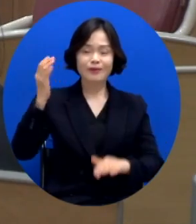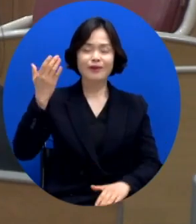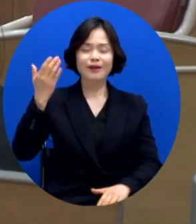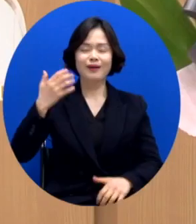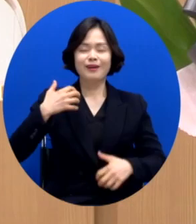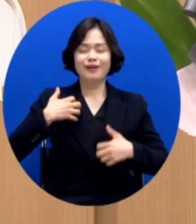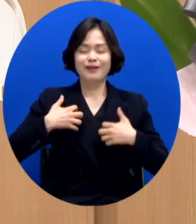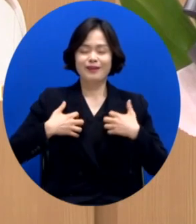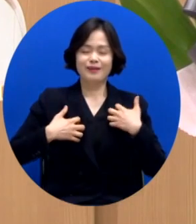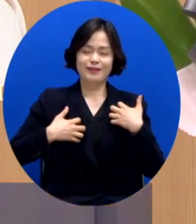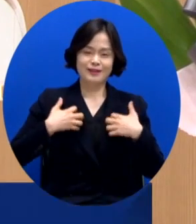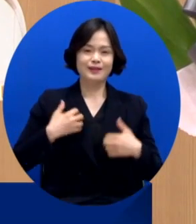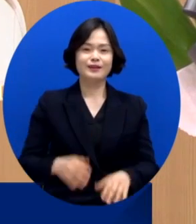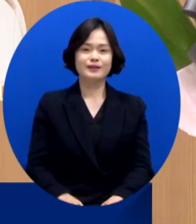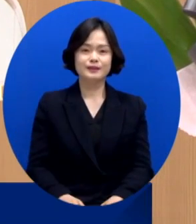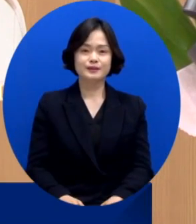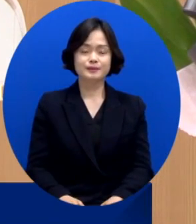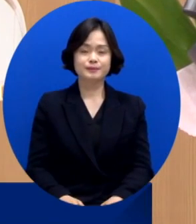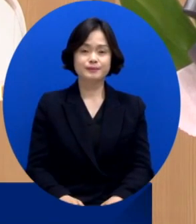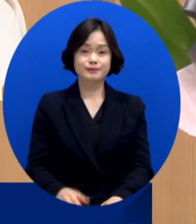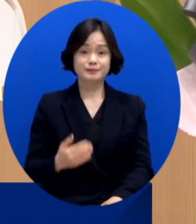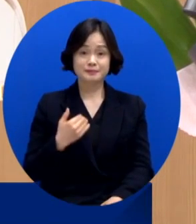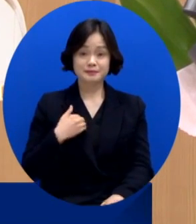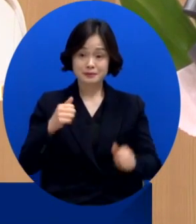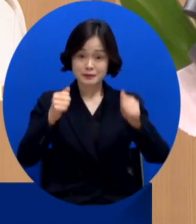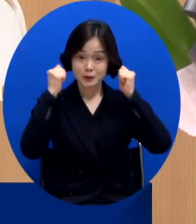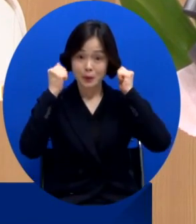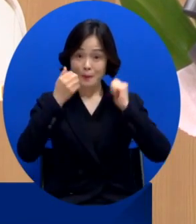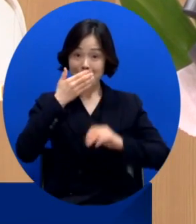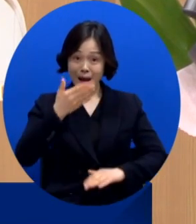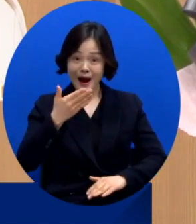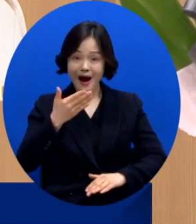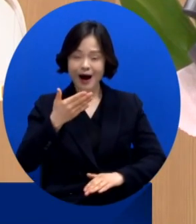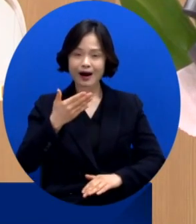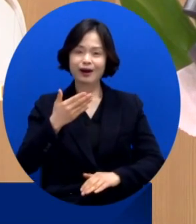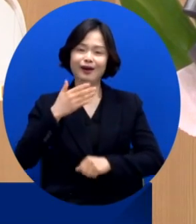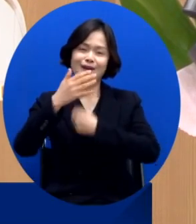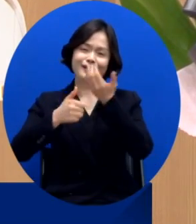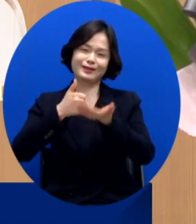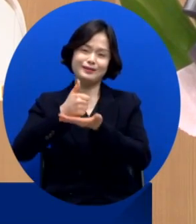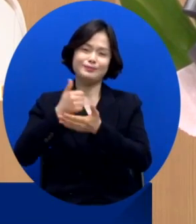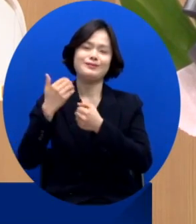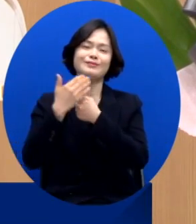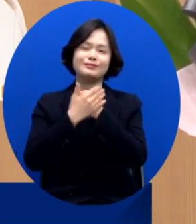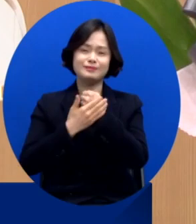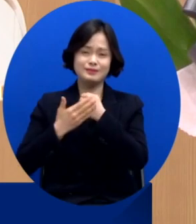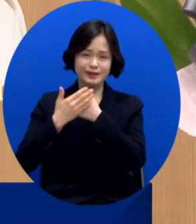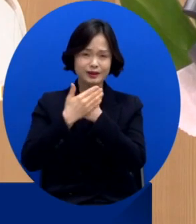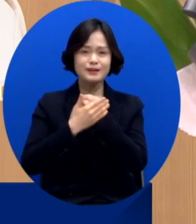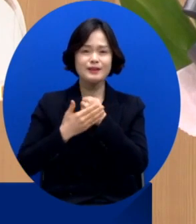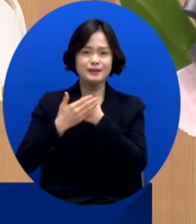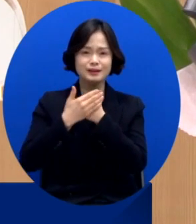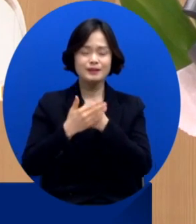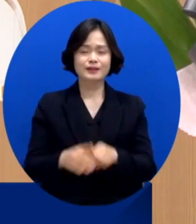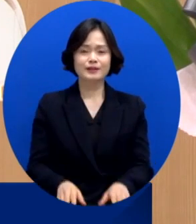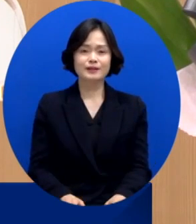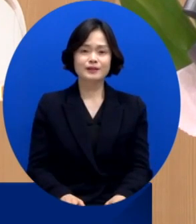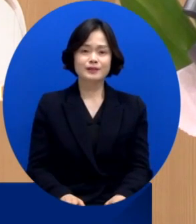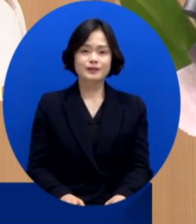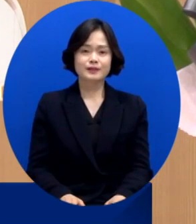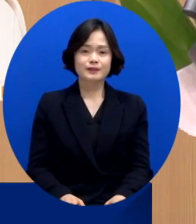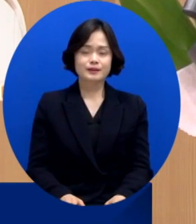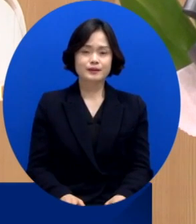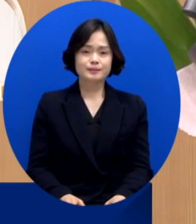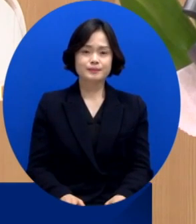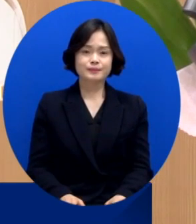없습니다. 지금 이 자리까지 올 수 있었던 것은 모두 하나님의 은혜입니다.